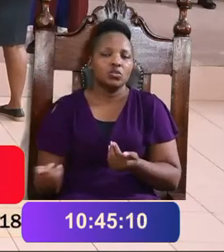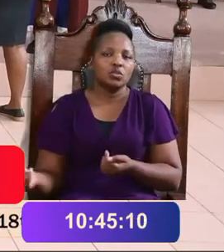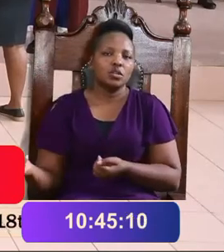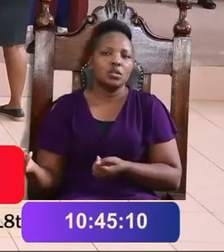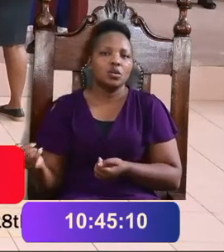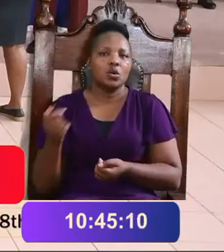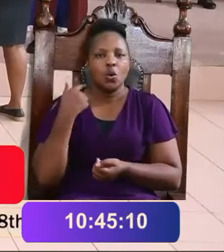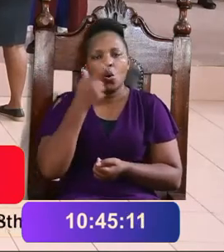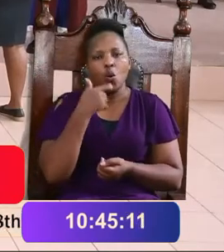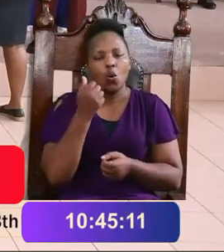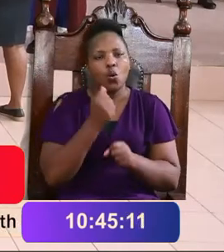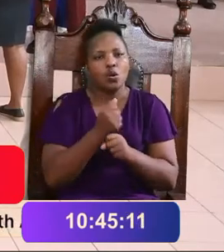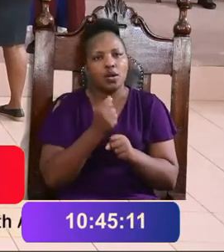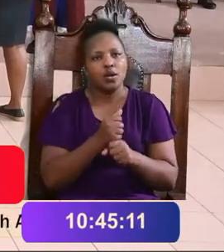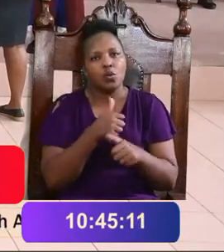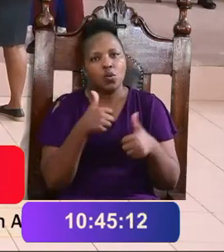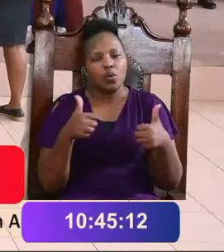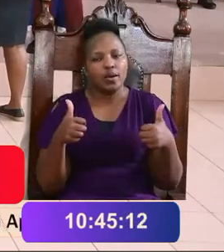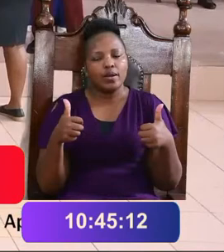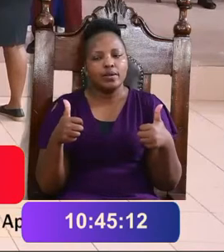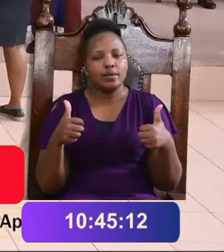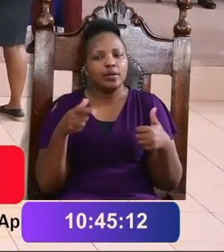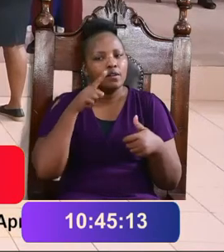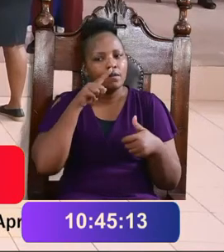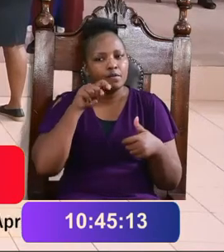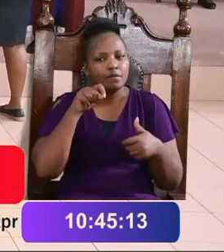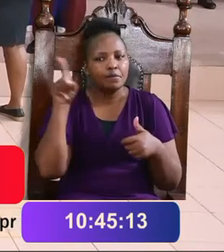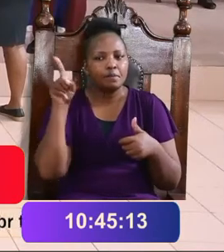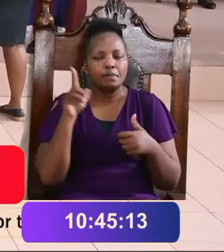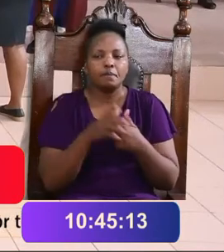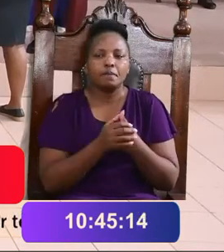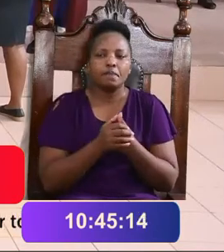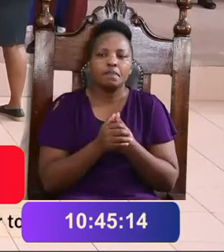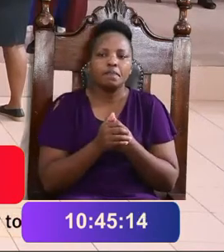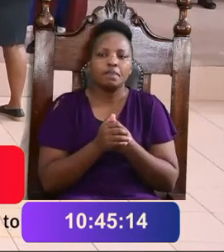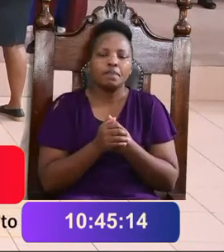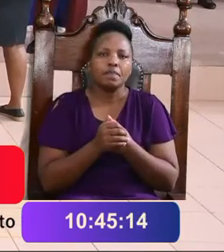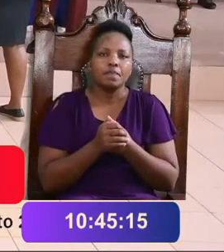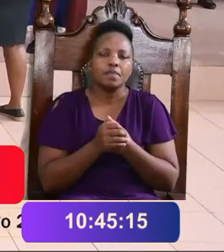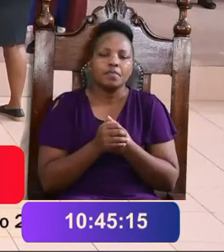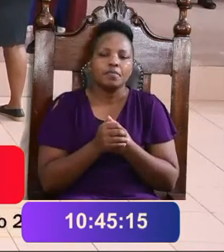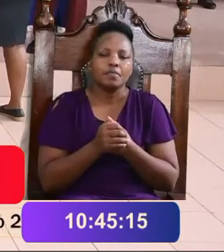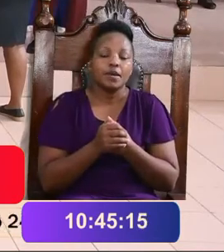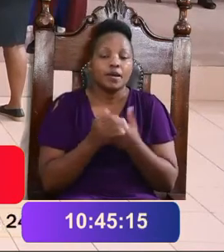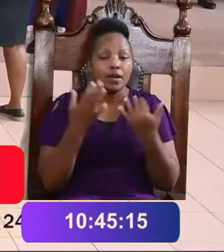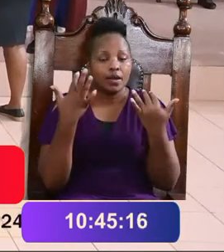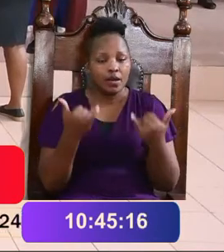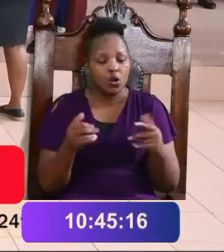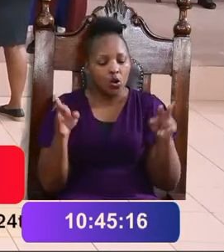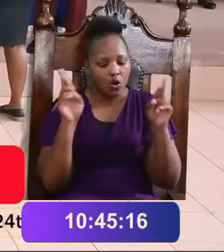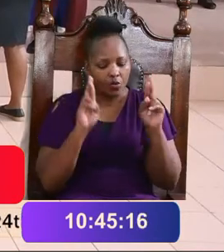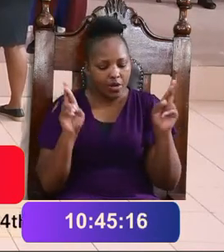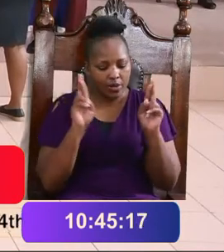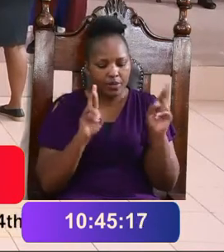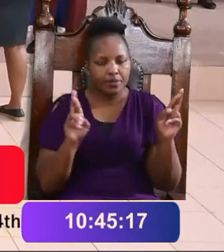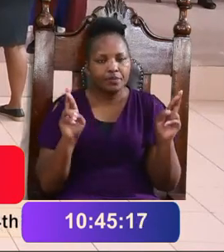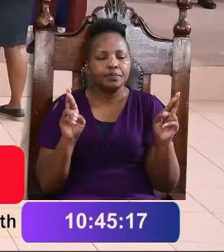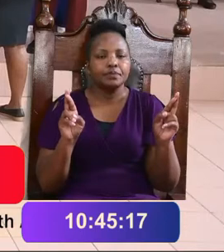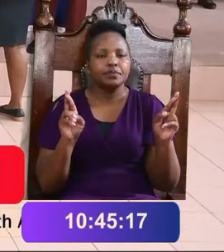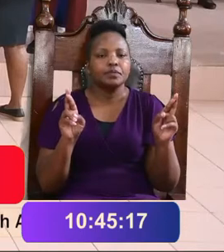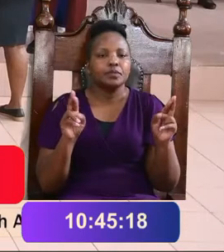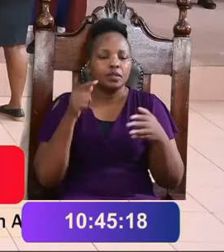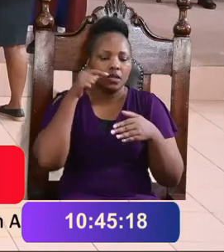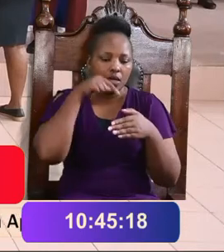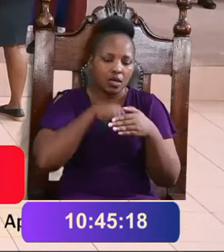Bwana uliwawezesha katika mitihani iliyopita kutenda vyema, na sasa wako tayari